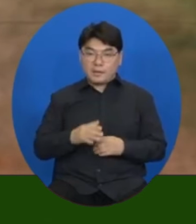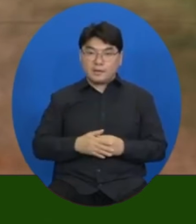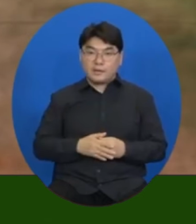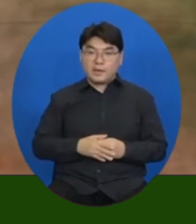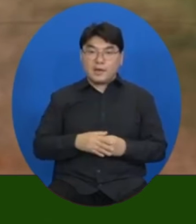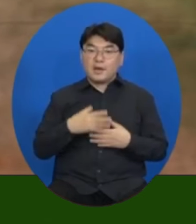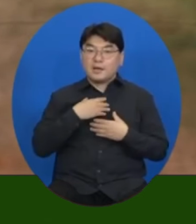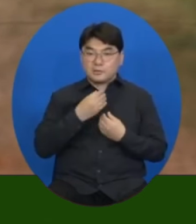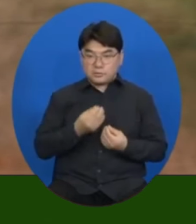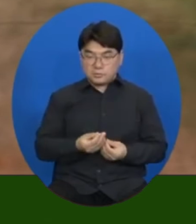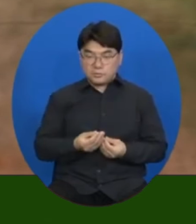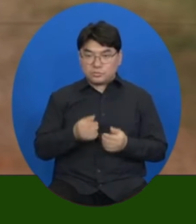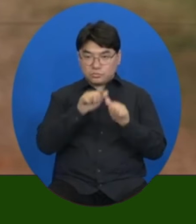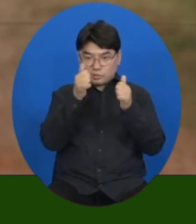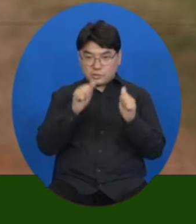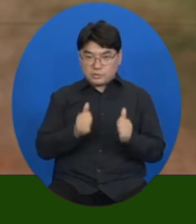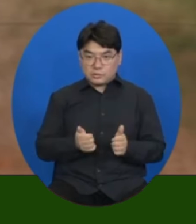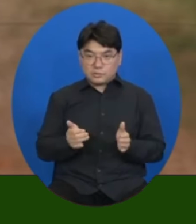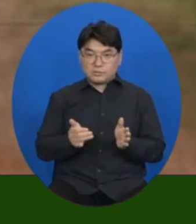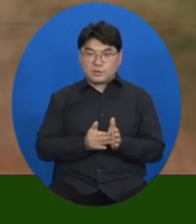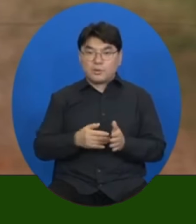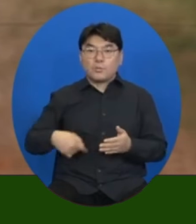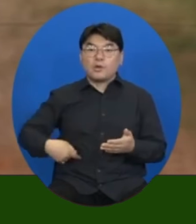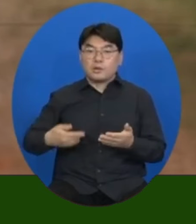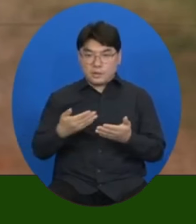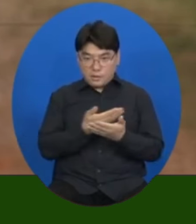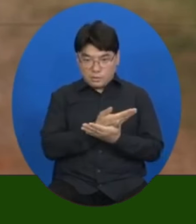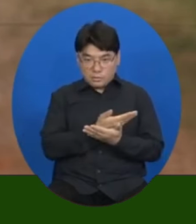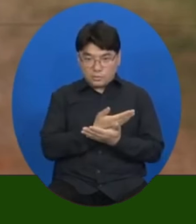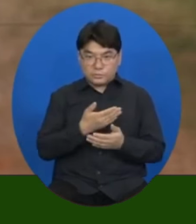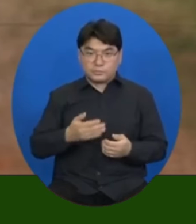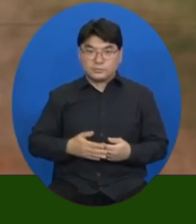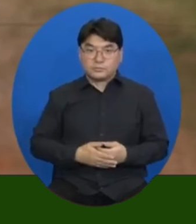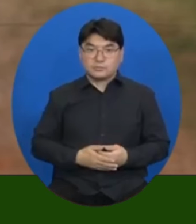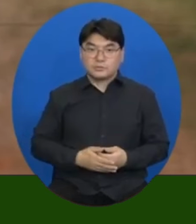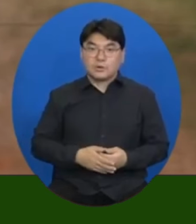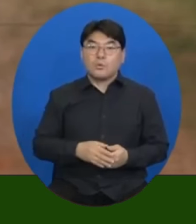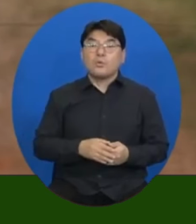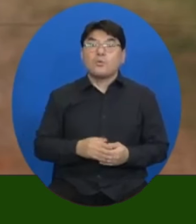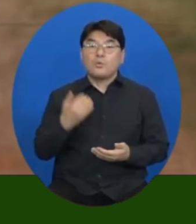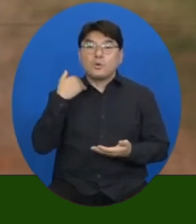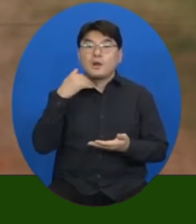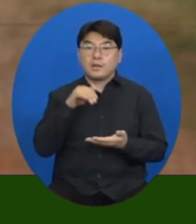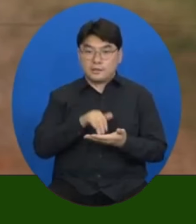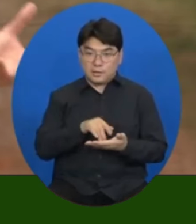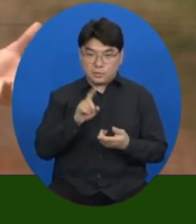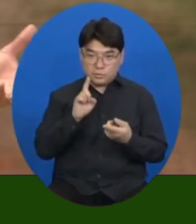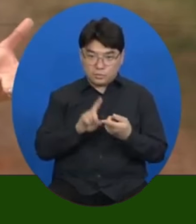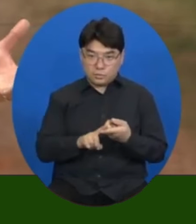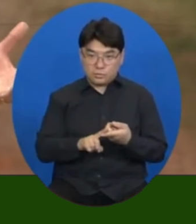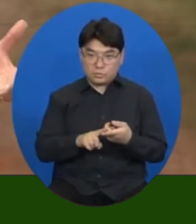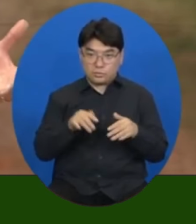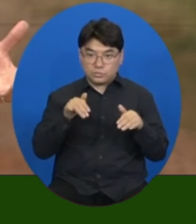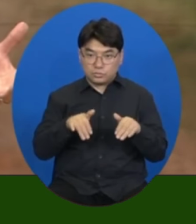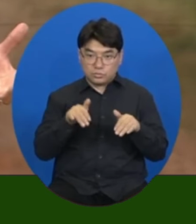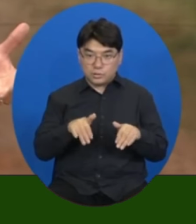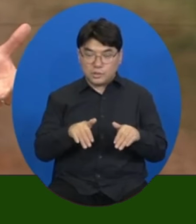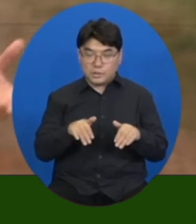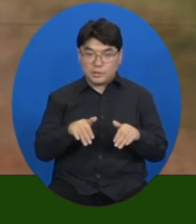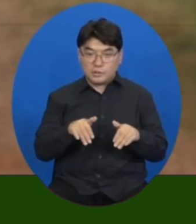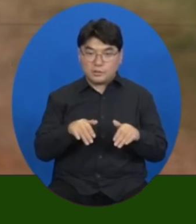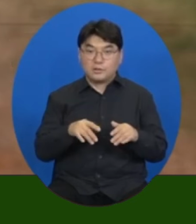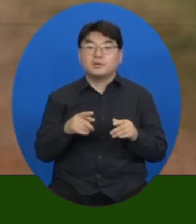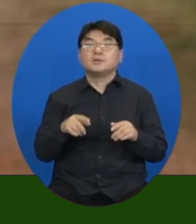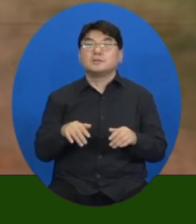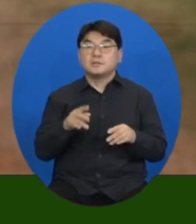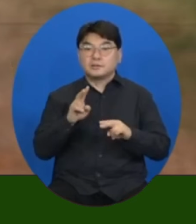깨달았으니까 깨달았으니까 회개하고 이것을 올래 자리로 종의 자리로 돌려놓으면 되거든요